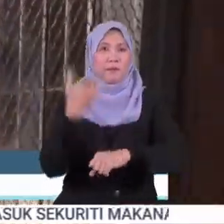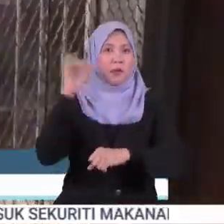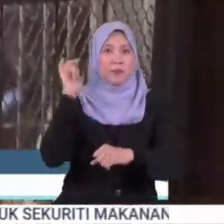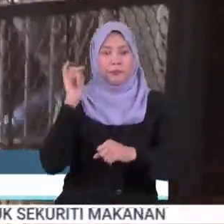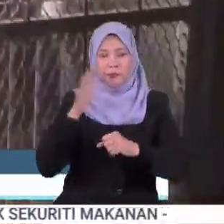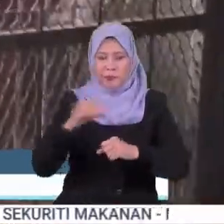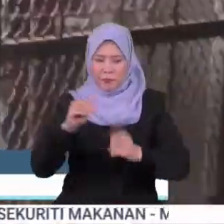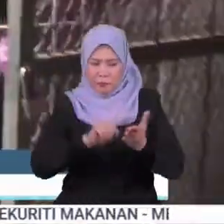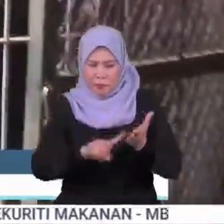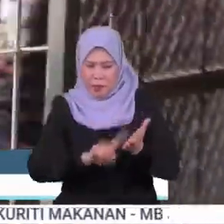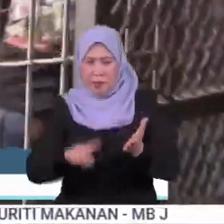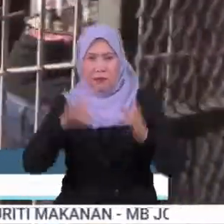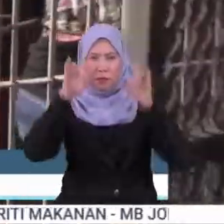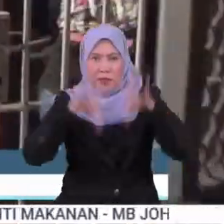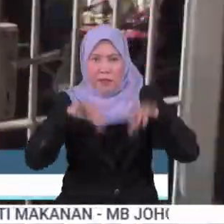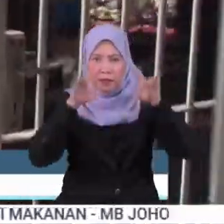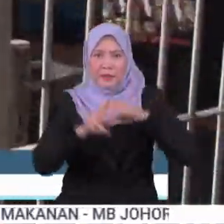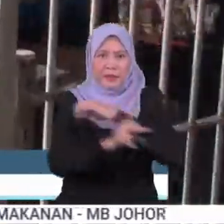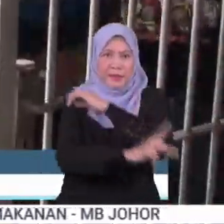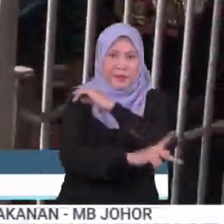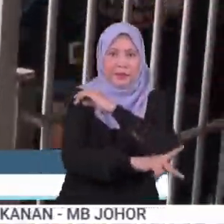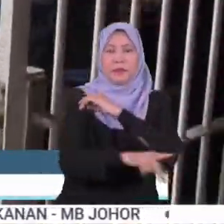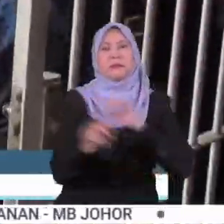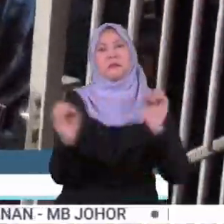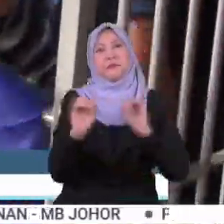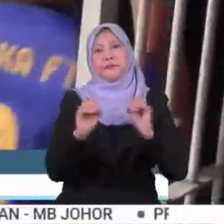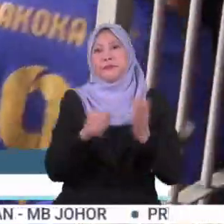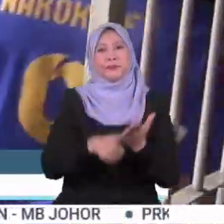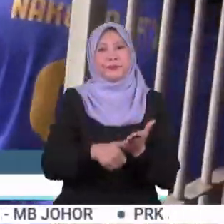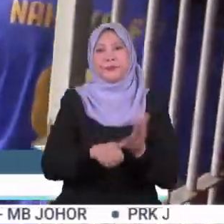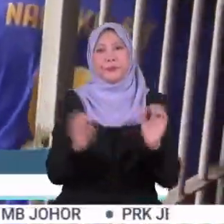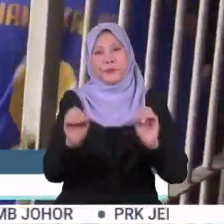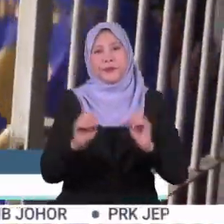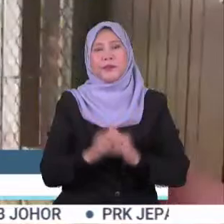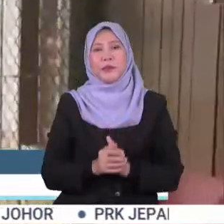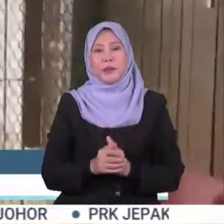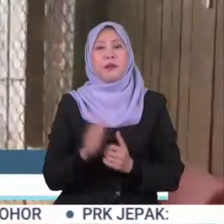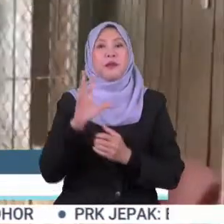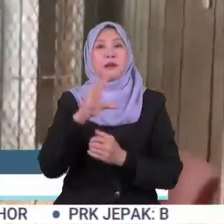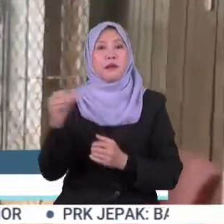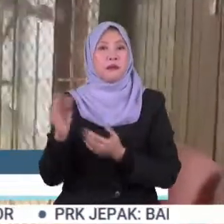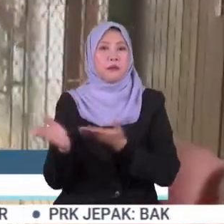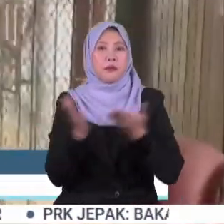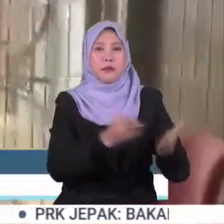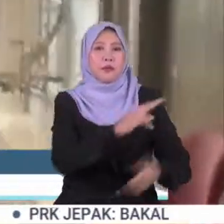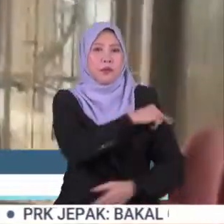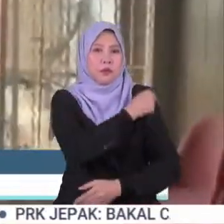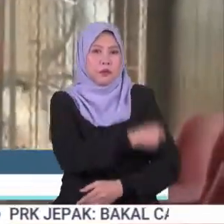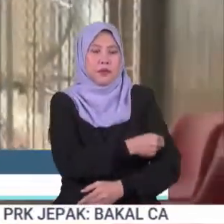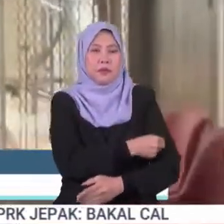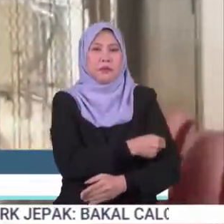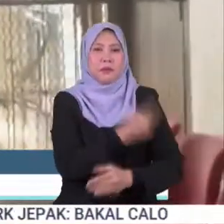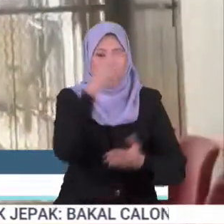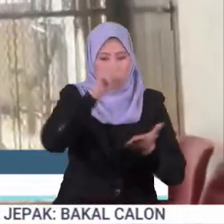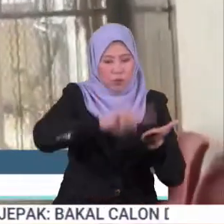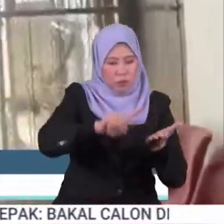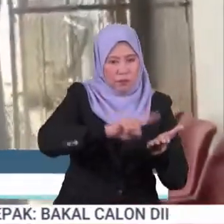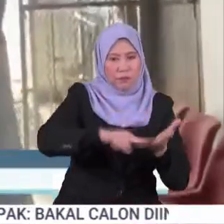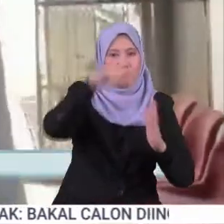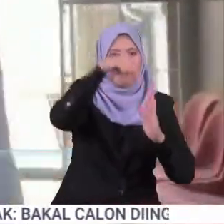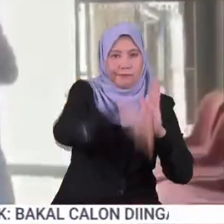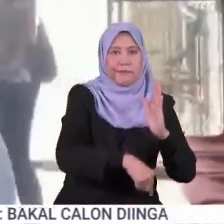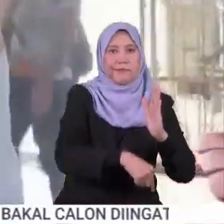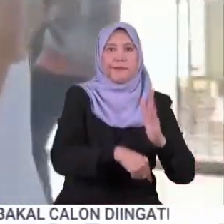dan hasil pemeriksaan urin mendapati suspek bebas daripada bahan terlarang. Mangsa kemudian dirujuk ke Hospital Kemaman untuk pemeriksaan